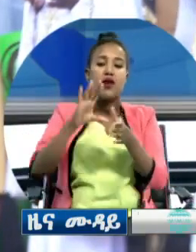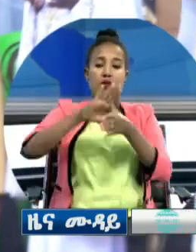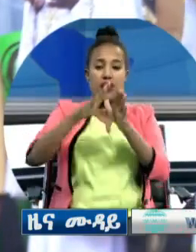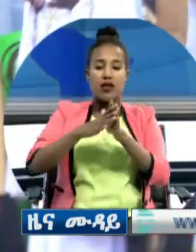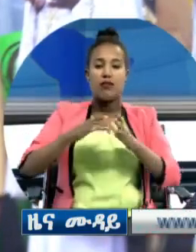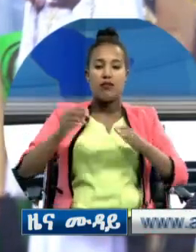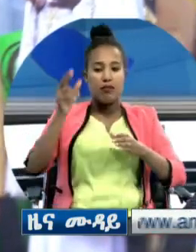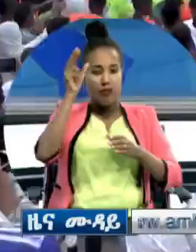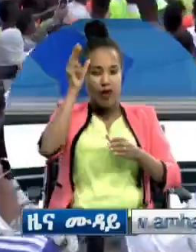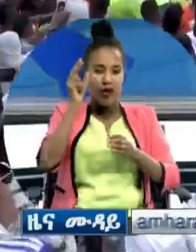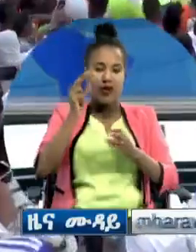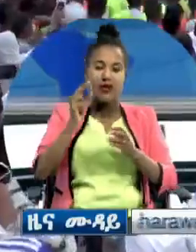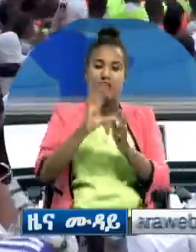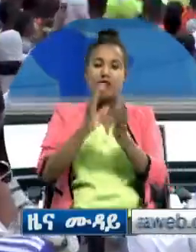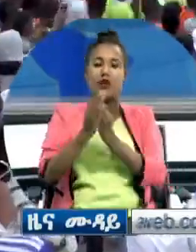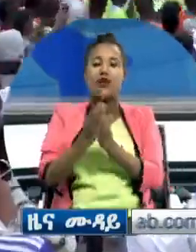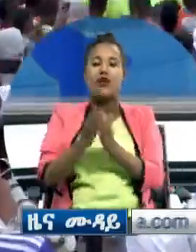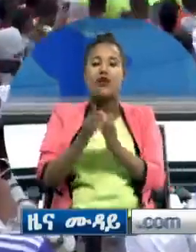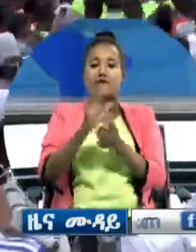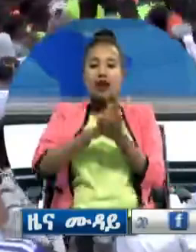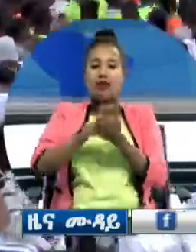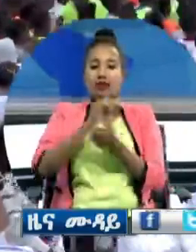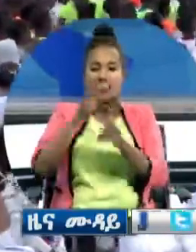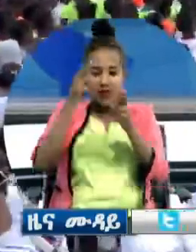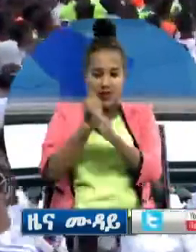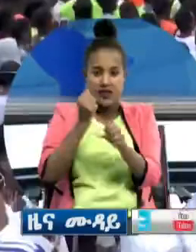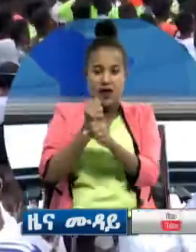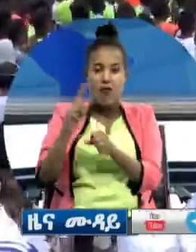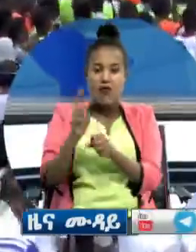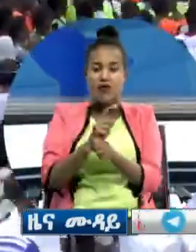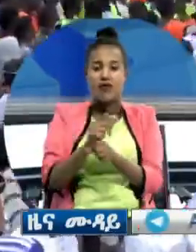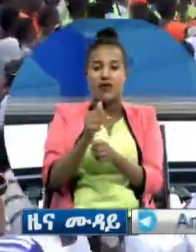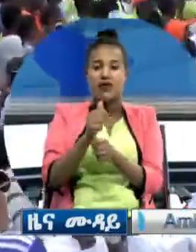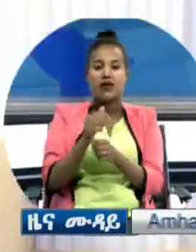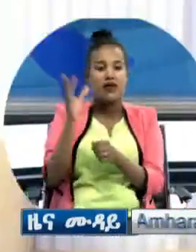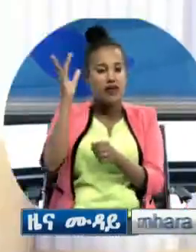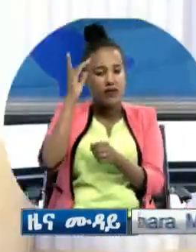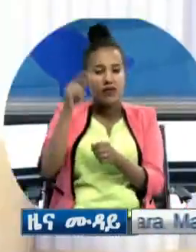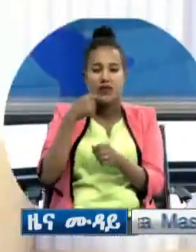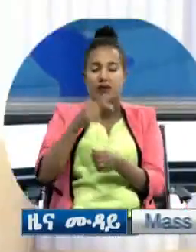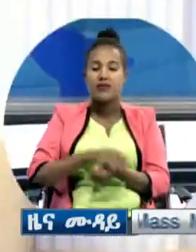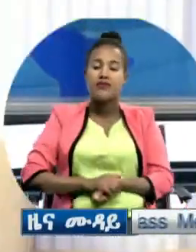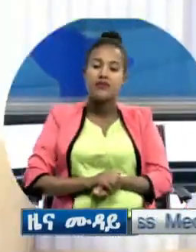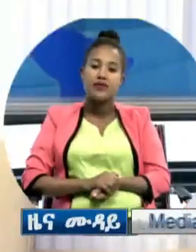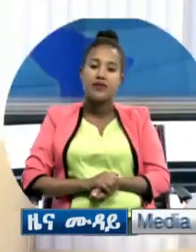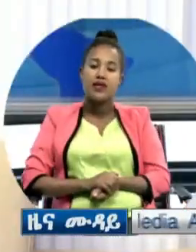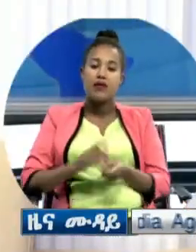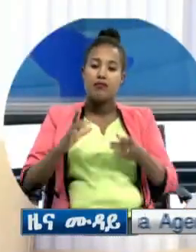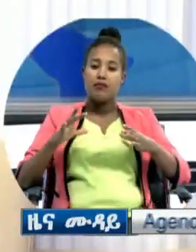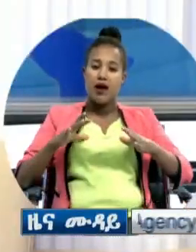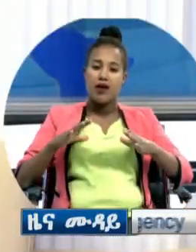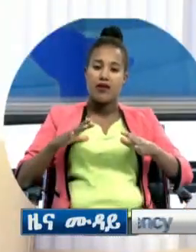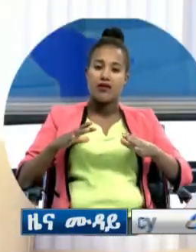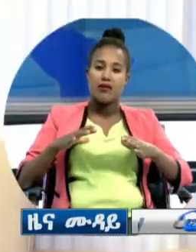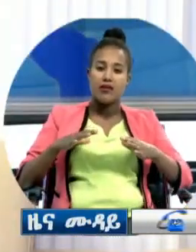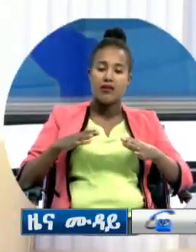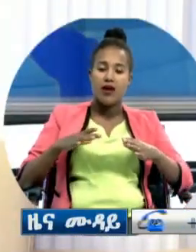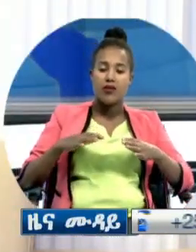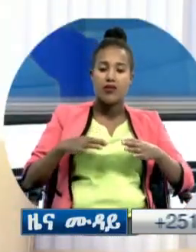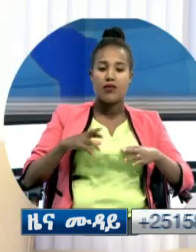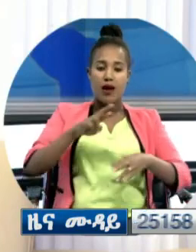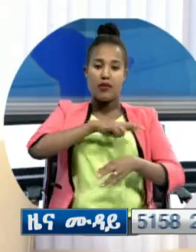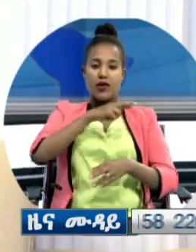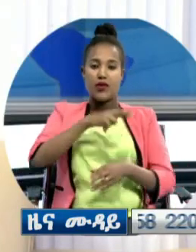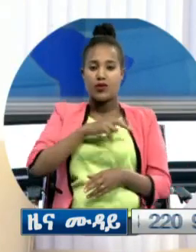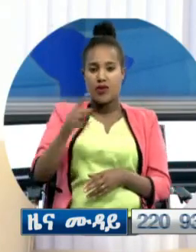ባህላዊ ገጽታውም ሳይበረዝ እንዲከበር እየተሰራ መሆኑን ተቀዳሚ ምክትል ከንቲባው ገልጸዋል። በዓሉ ሃይማኖታዊ ስለሆነ ሃይማኖታዊ